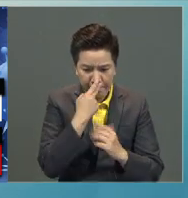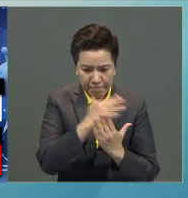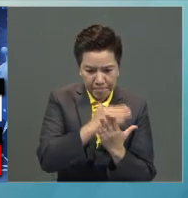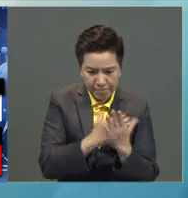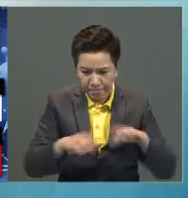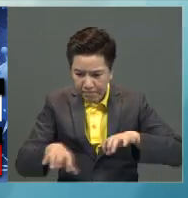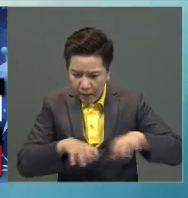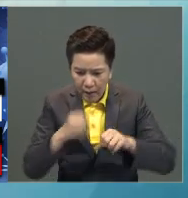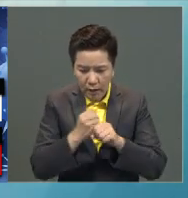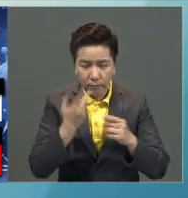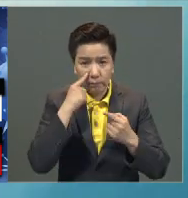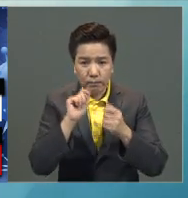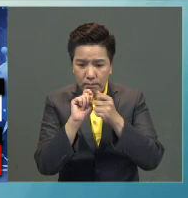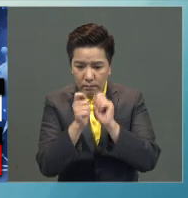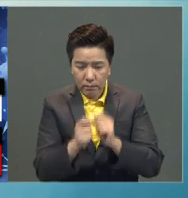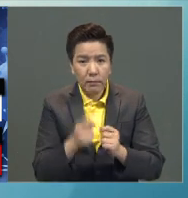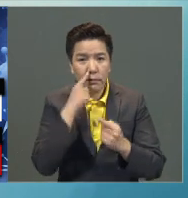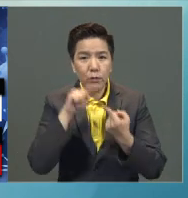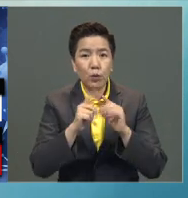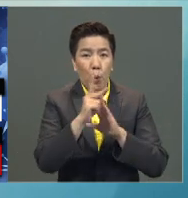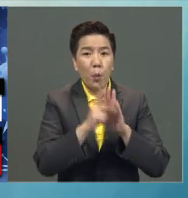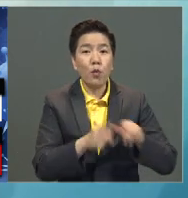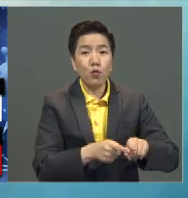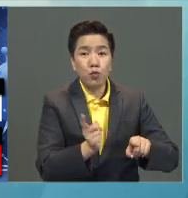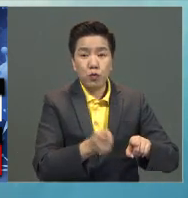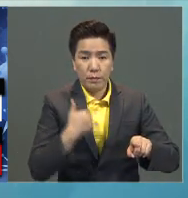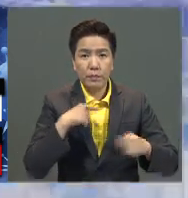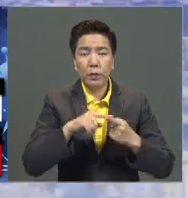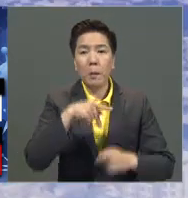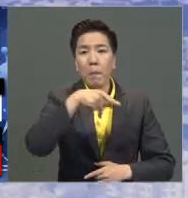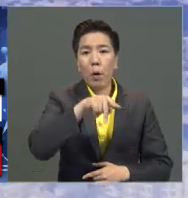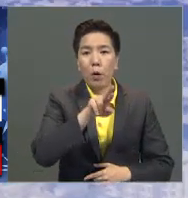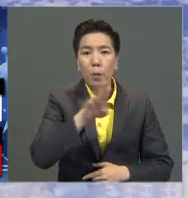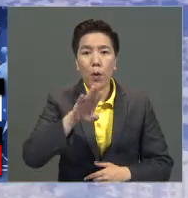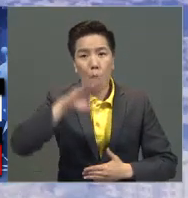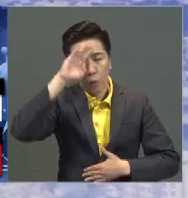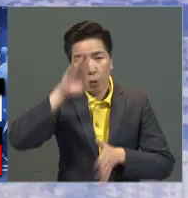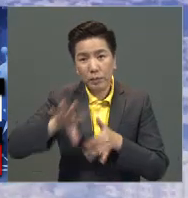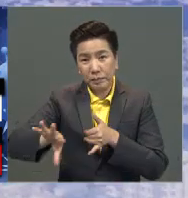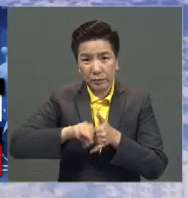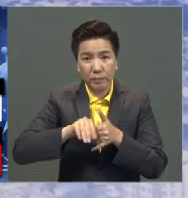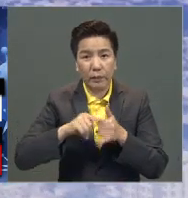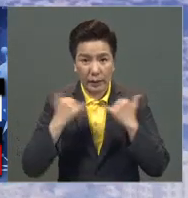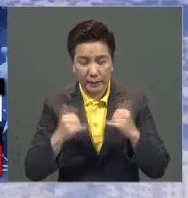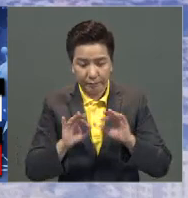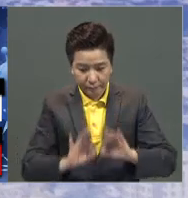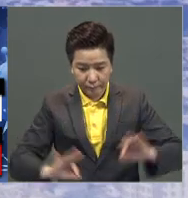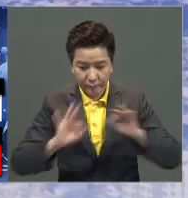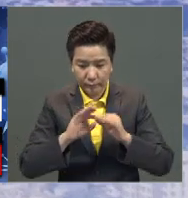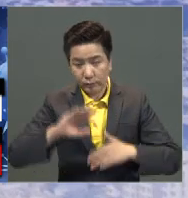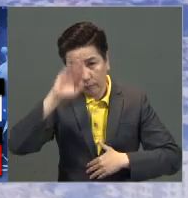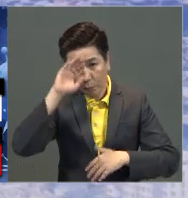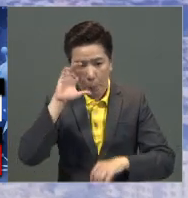ที่จะปรับเปลี่ยนหรือปรับปรุงกฎหมายที่มีอยู่โดยเฉพาะพรบโรคติดต่อที่เป็นกฎหมายสำคัญในการใช้ในการควบ